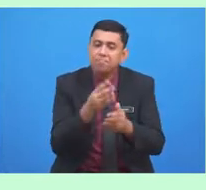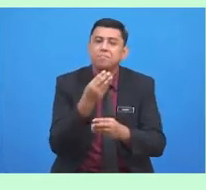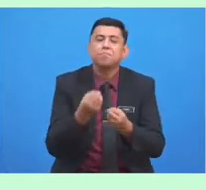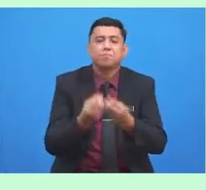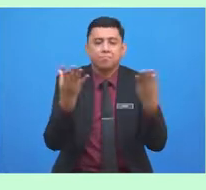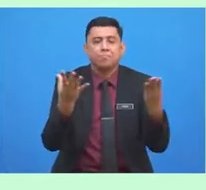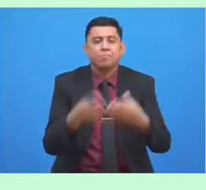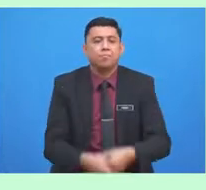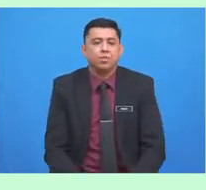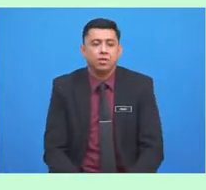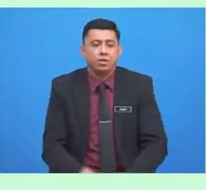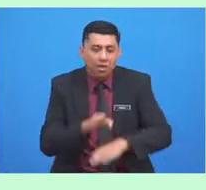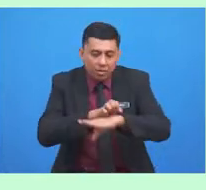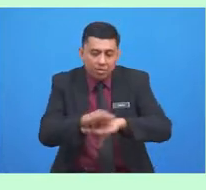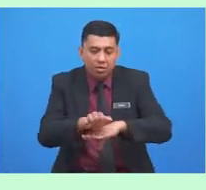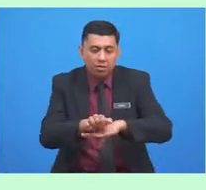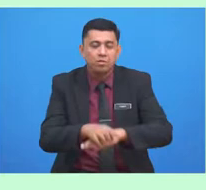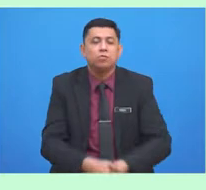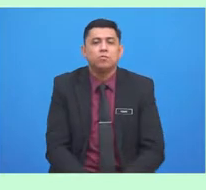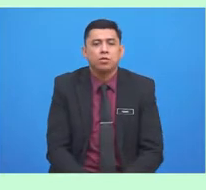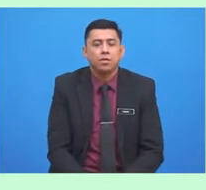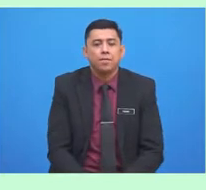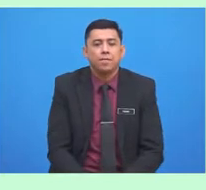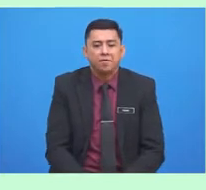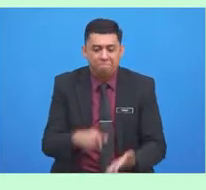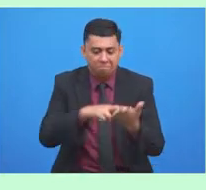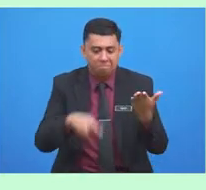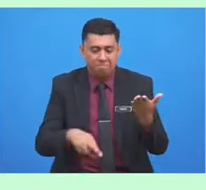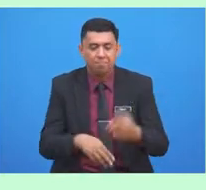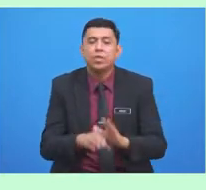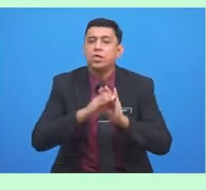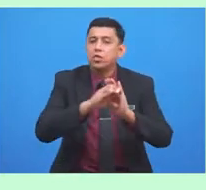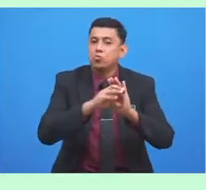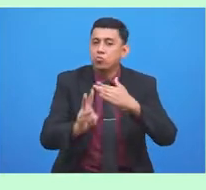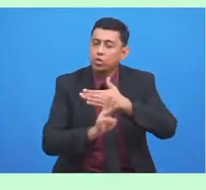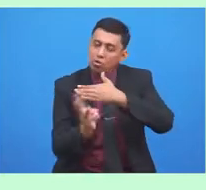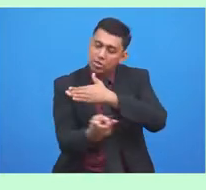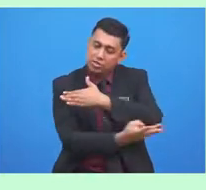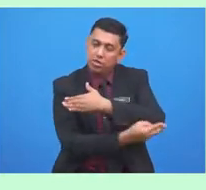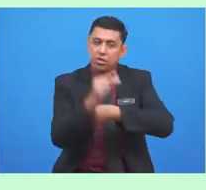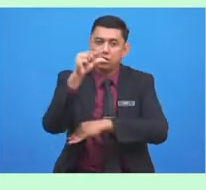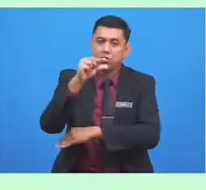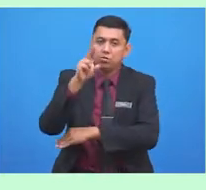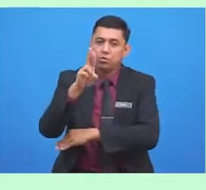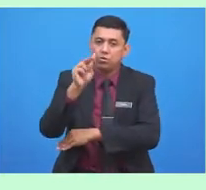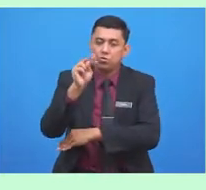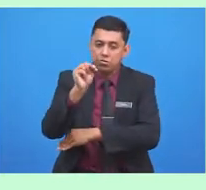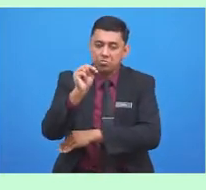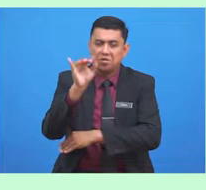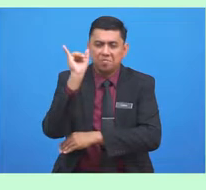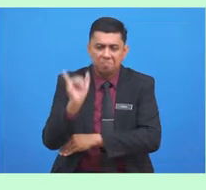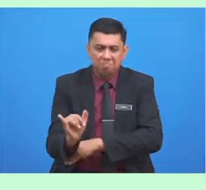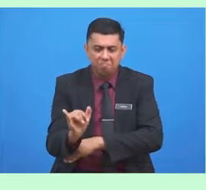itu, keberkesanan kelepasan adalah rendah. Contohnya, di kawasan gurun, menerima hujan